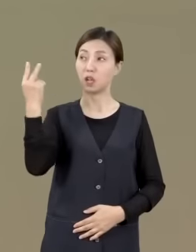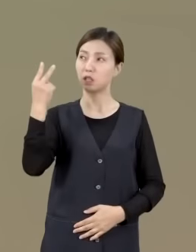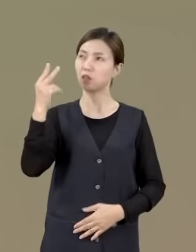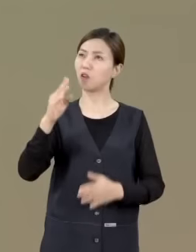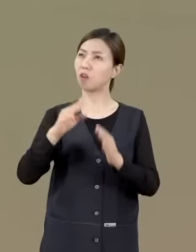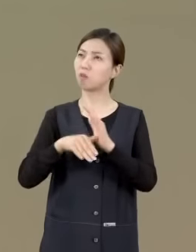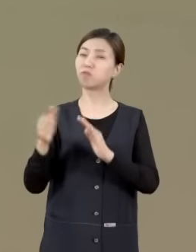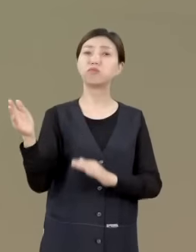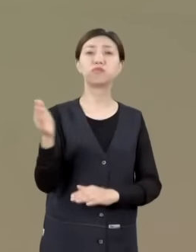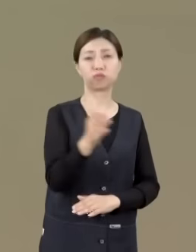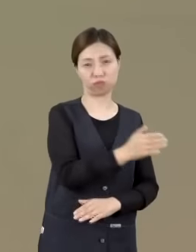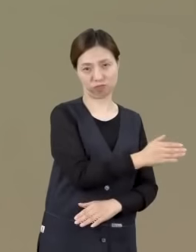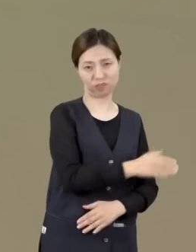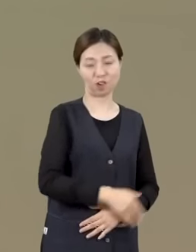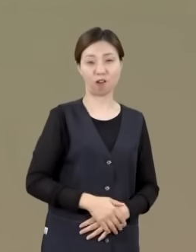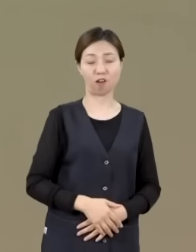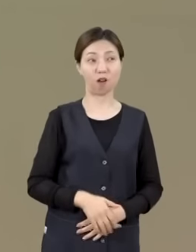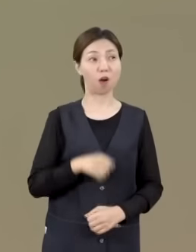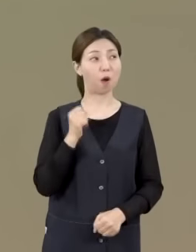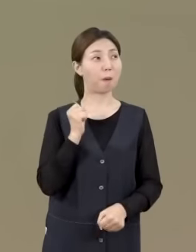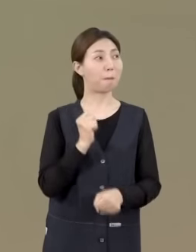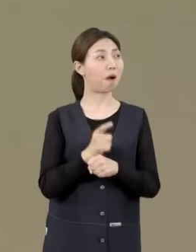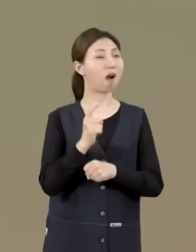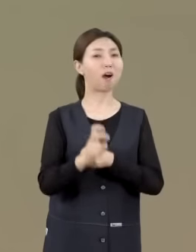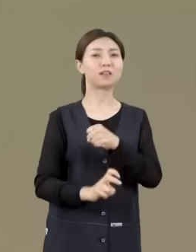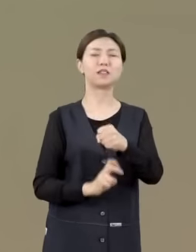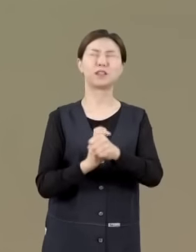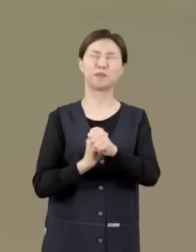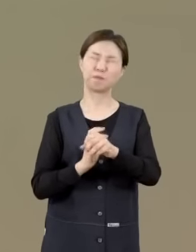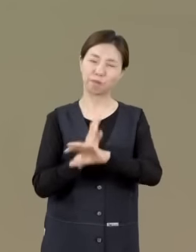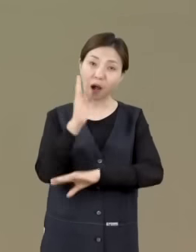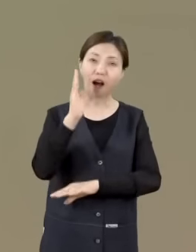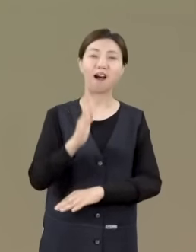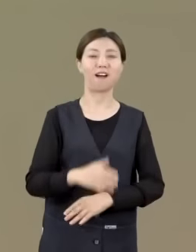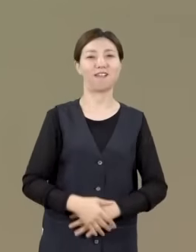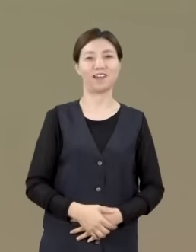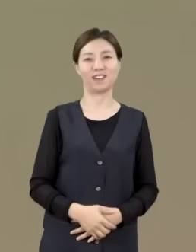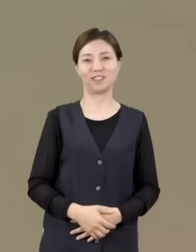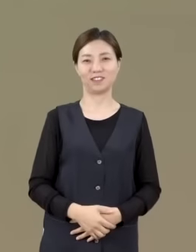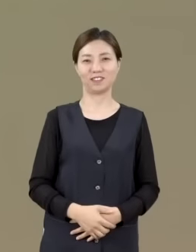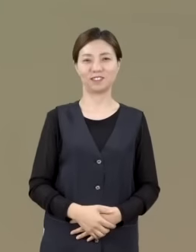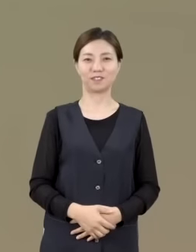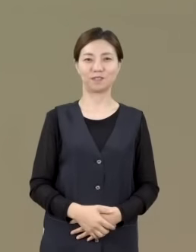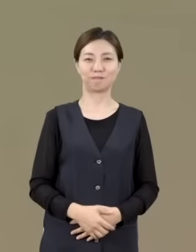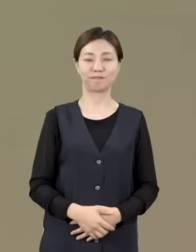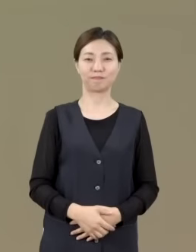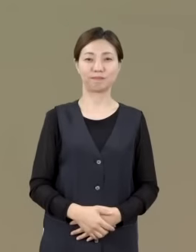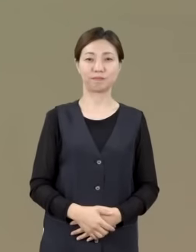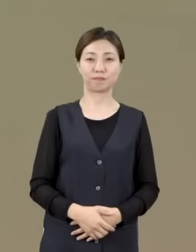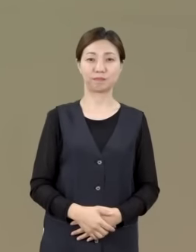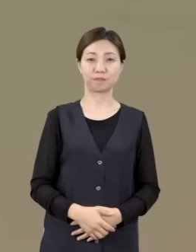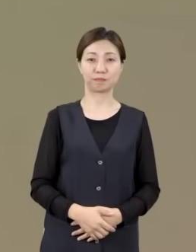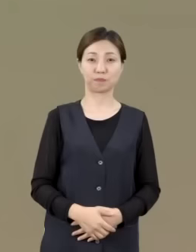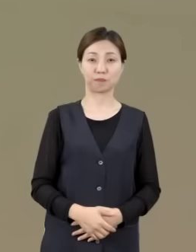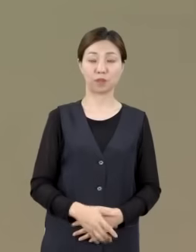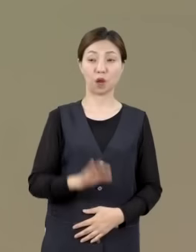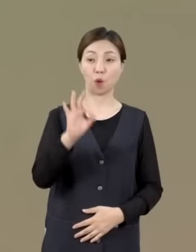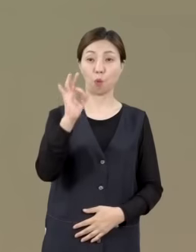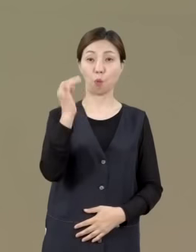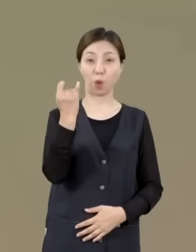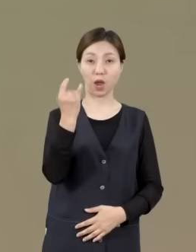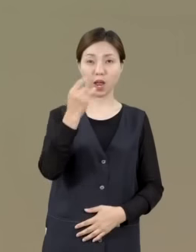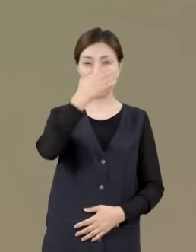다니십니다 2000년도부터 금산사에 다녔으니 벌써 20년이